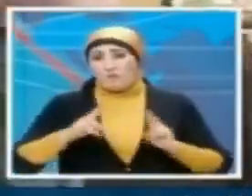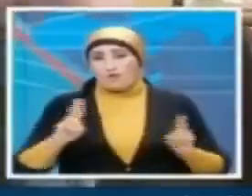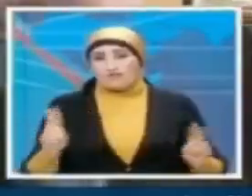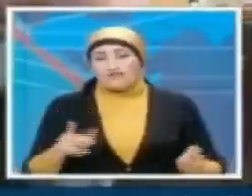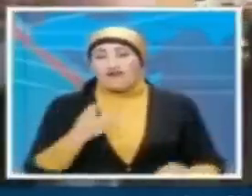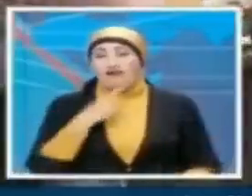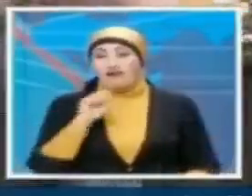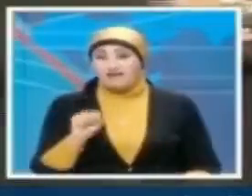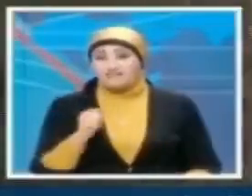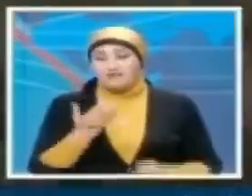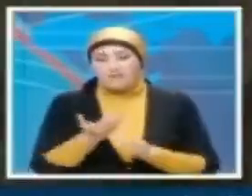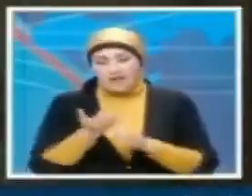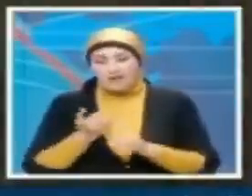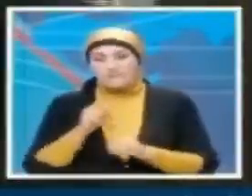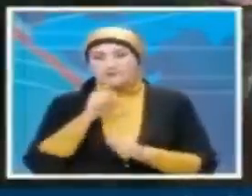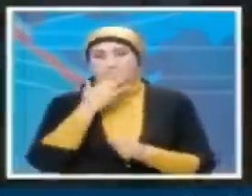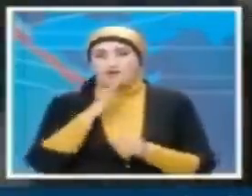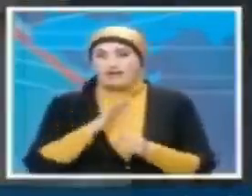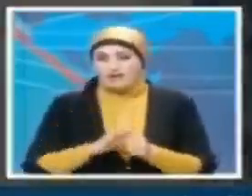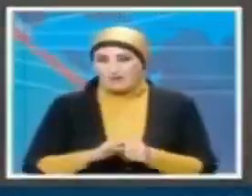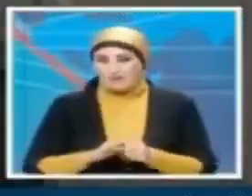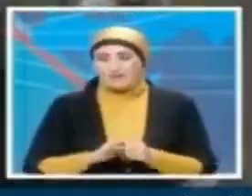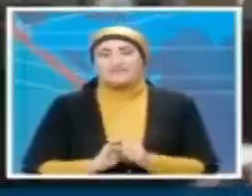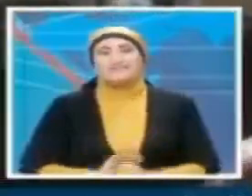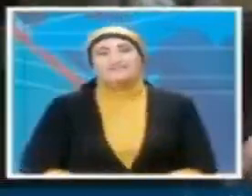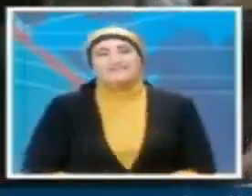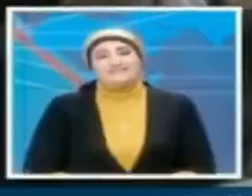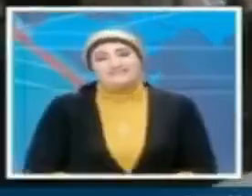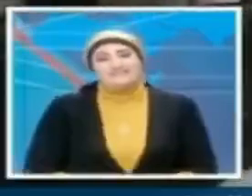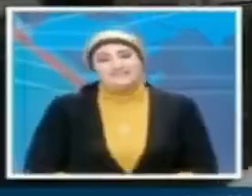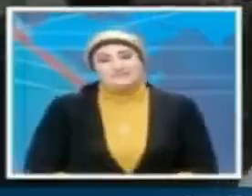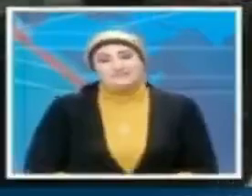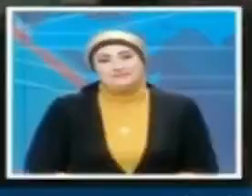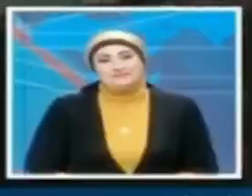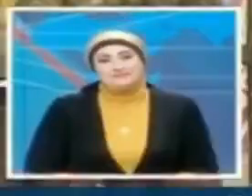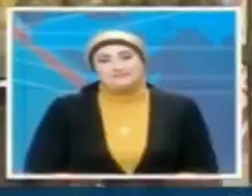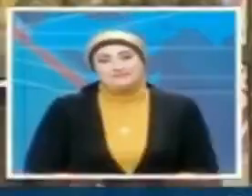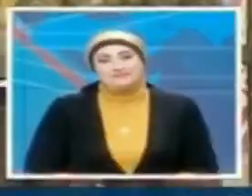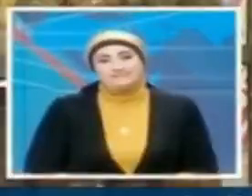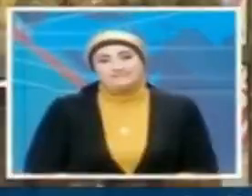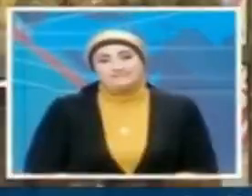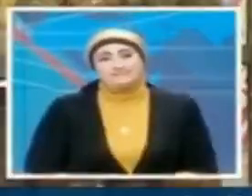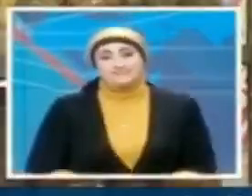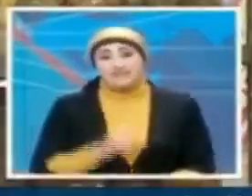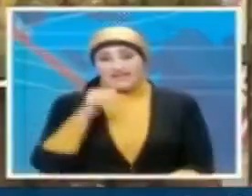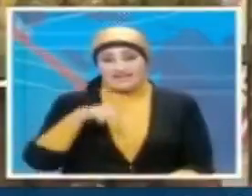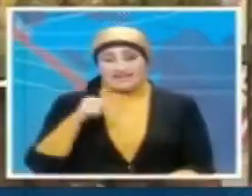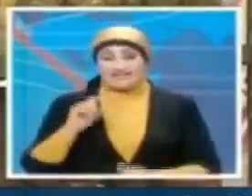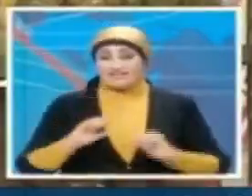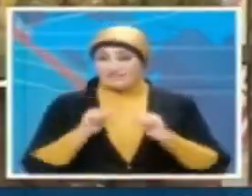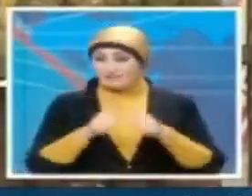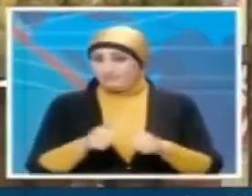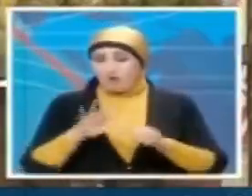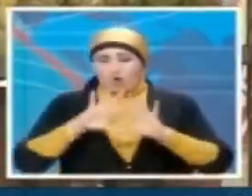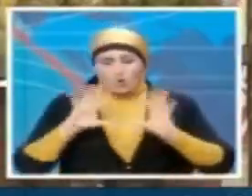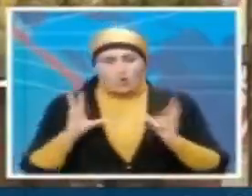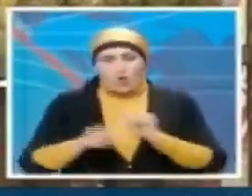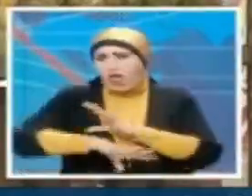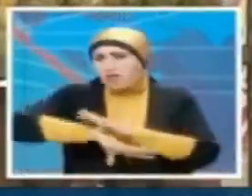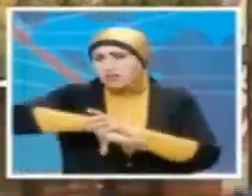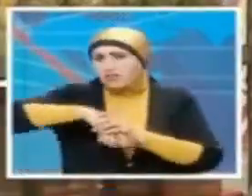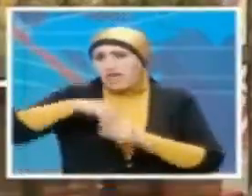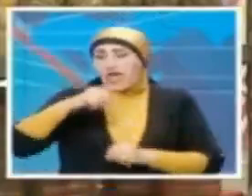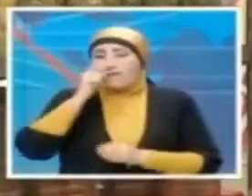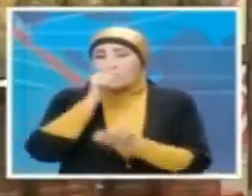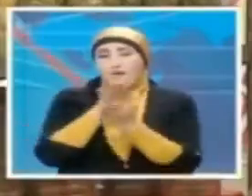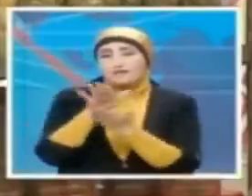مع الاستعدادات لاستقبال الشهر الكريم. احنا مشاركتنا بجميع منتجات مرسى مطروح